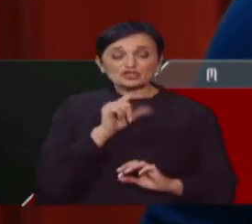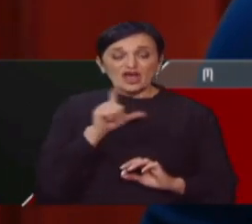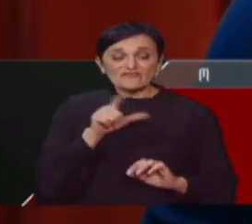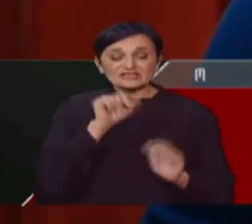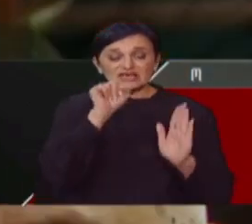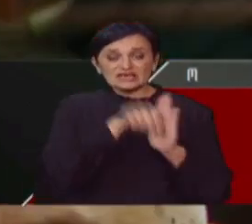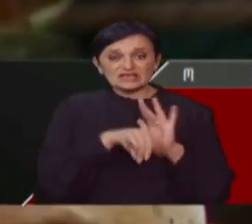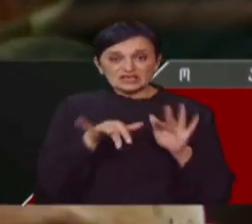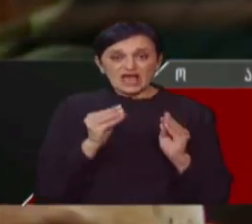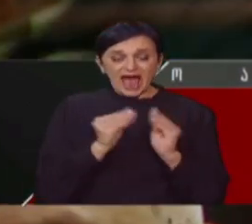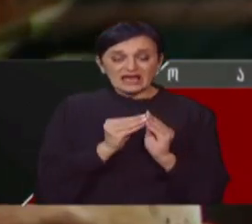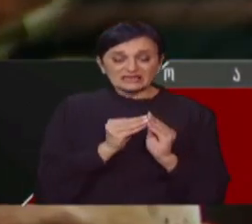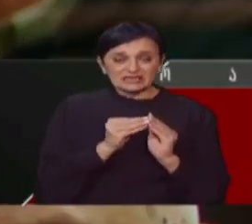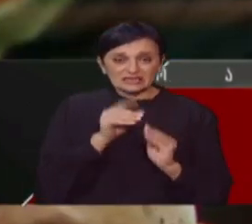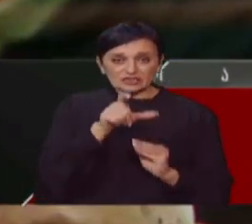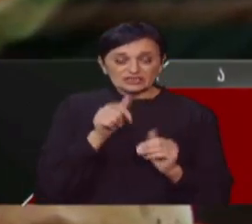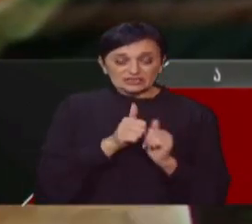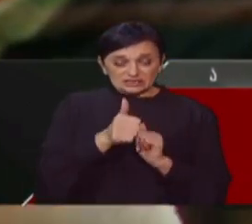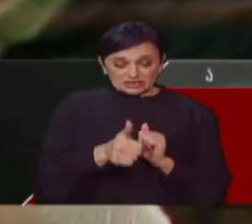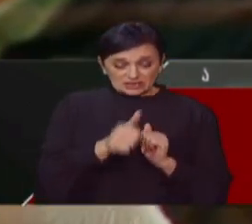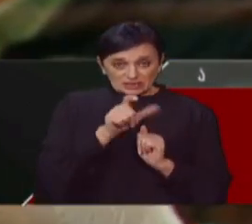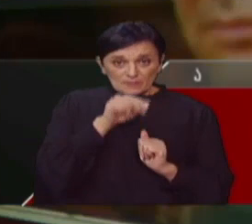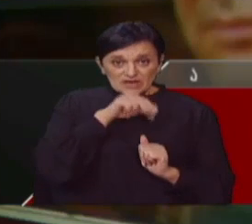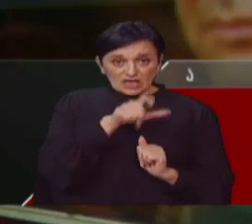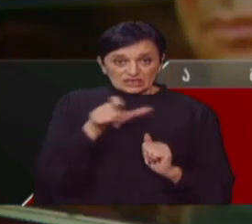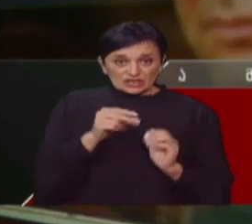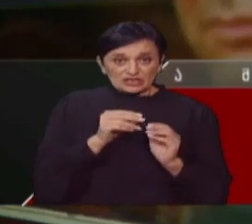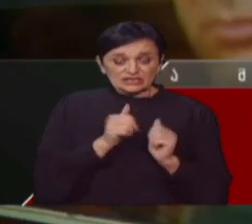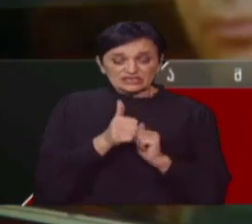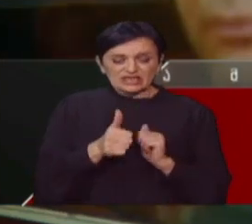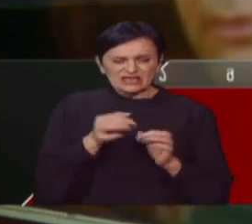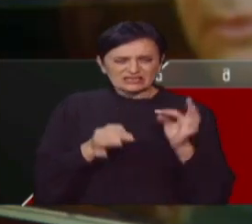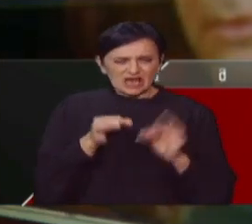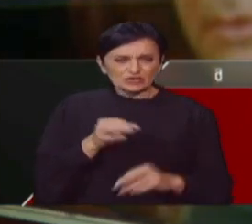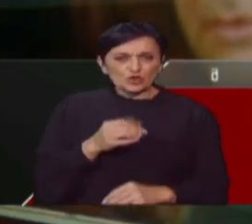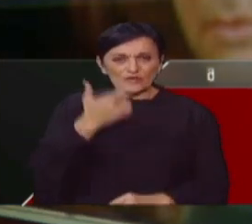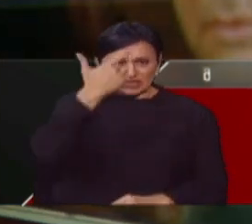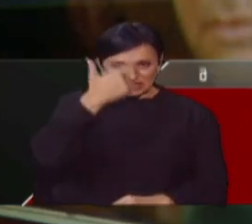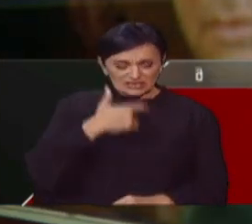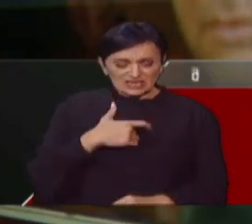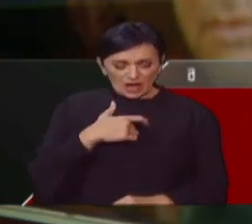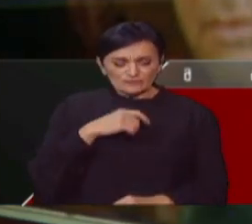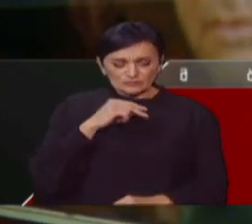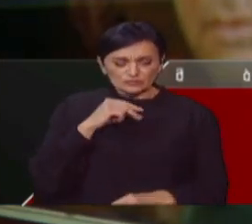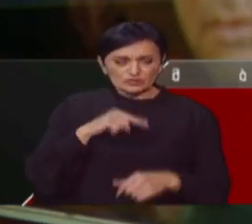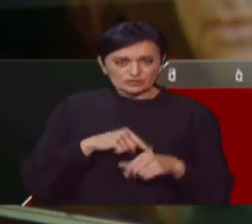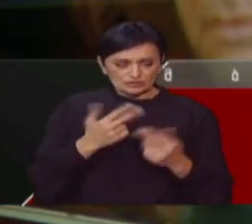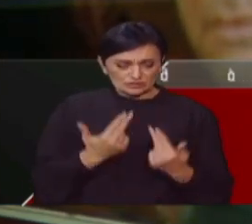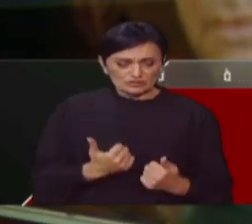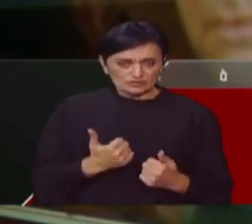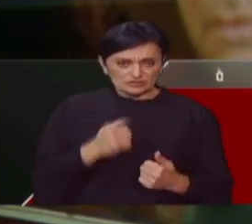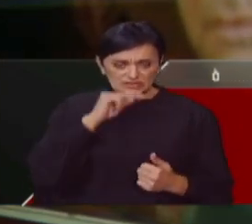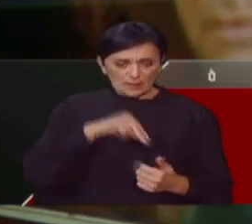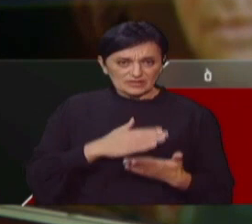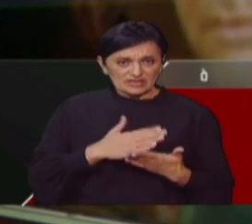sakmeze 10 braldebulis tsina sasamartlos khdoma gaimarta. Tavs tsnob damashavat natsilobri